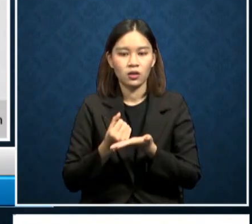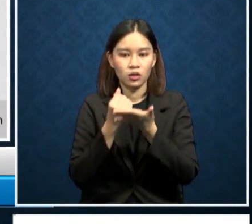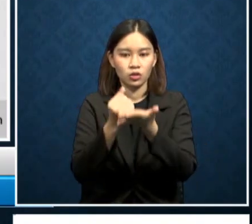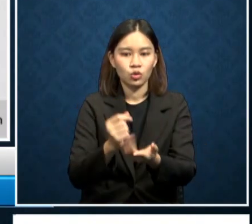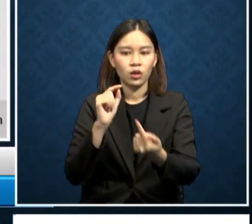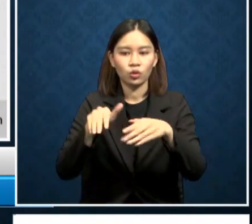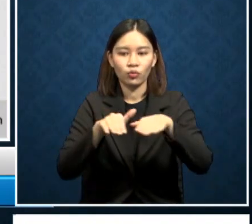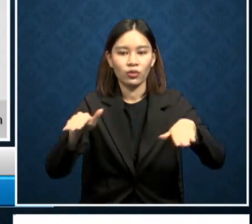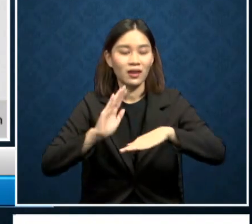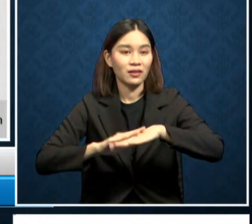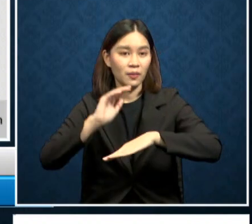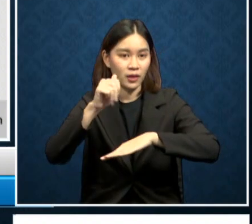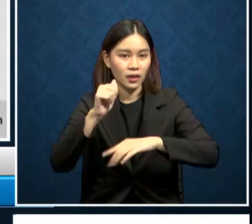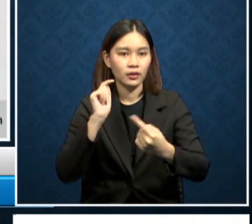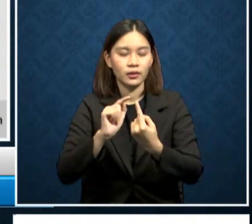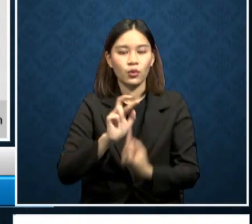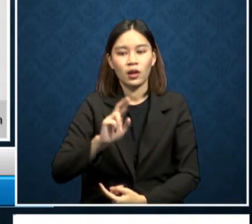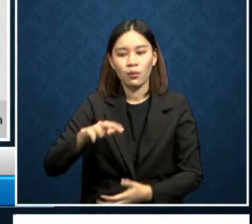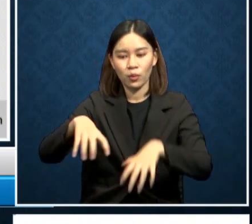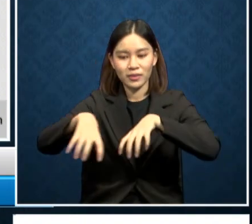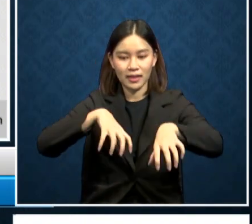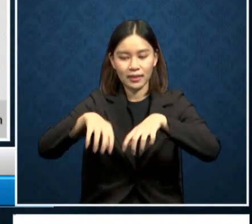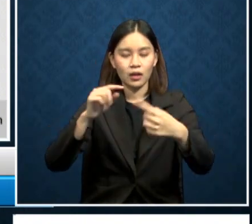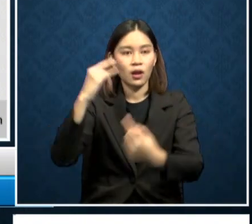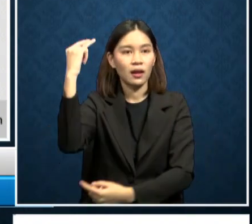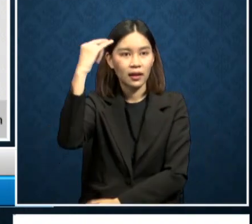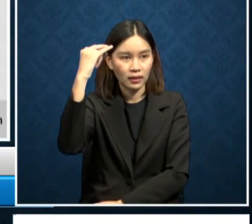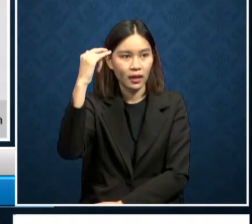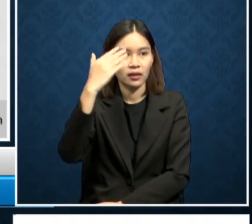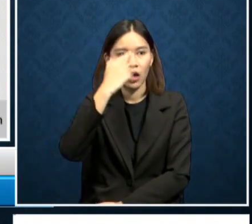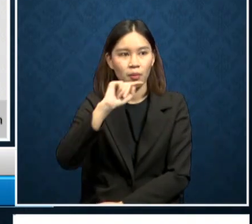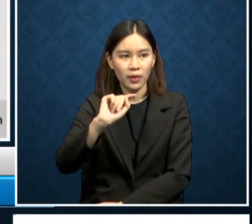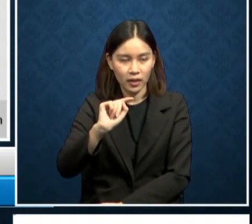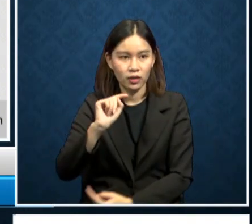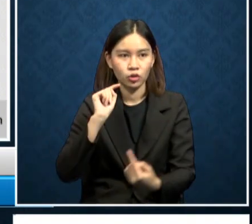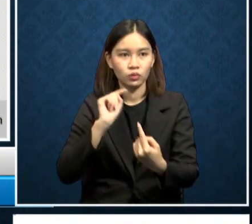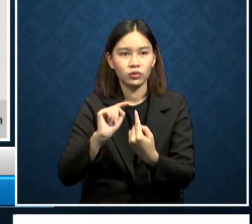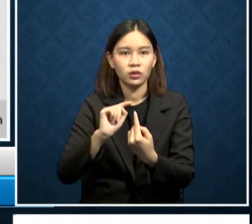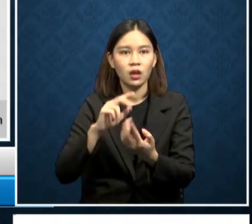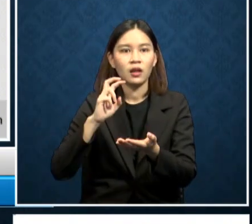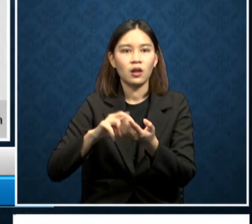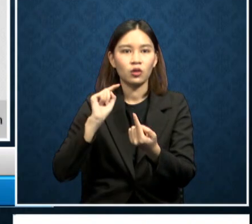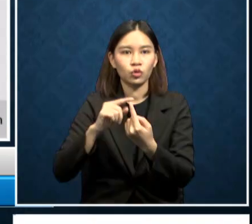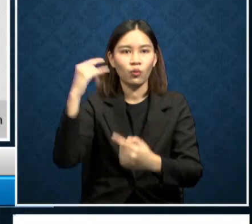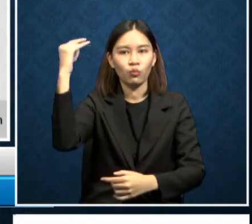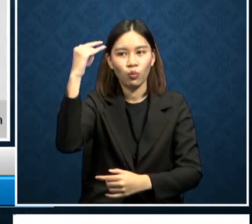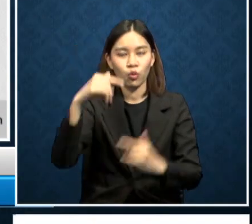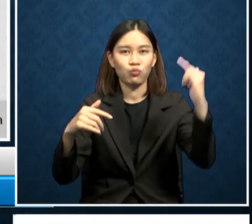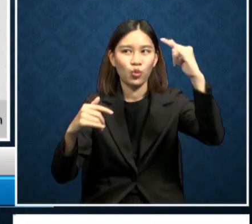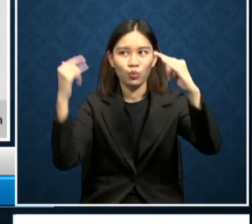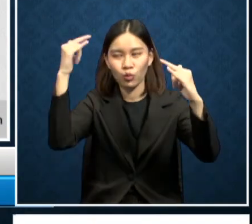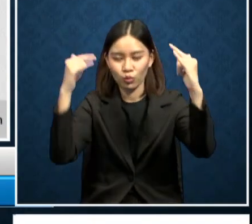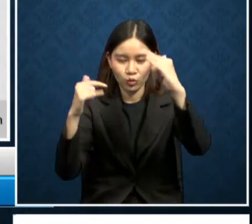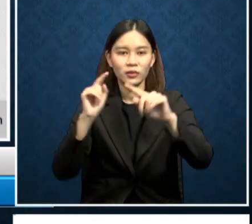ขีดความสามารถระบบการจัดการห้วงอาการให้สามารถรองรับปริมาณจราจรทางอากาศที่